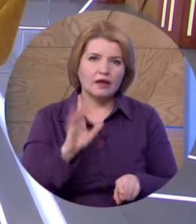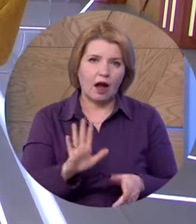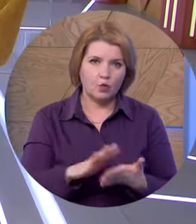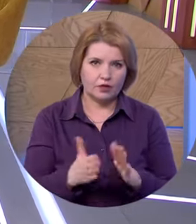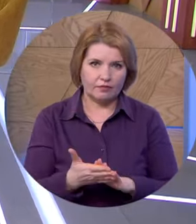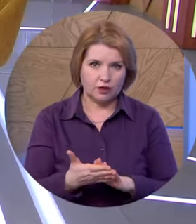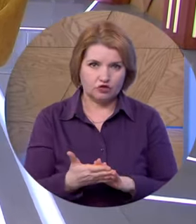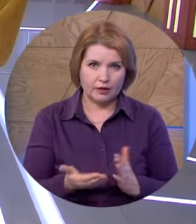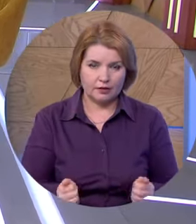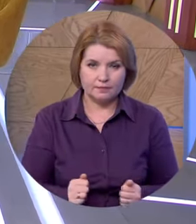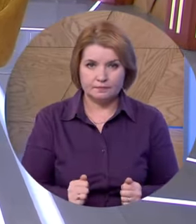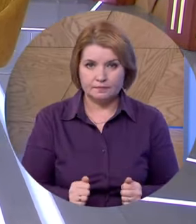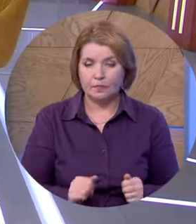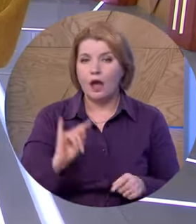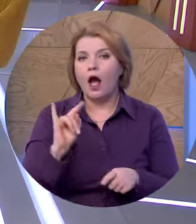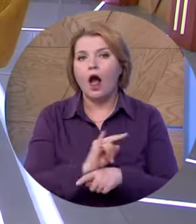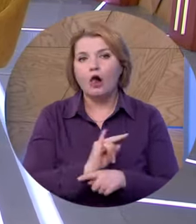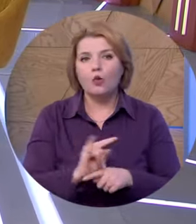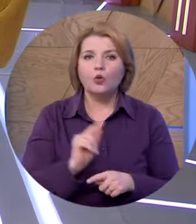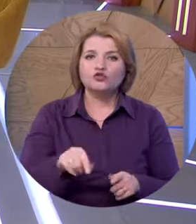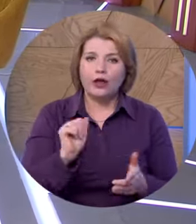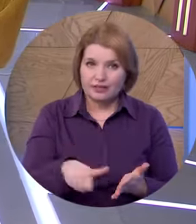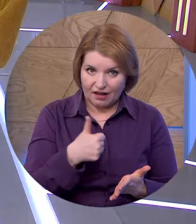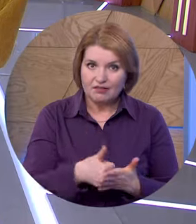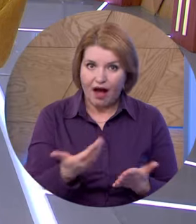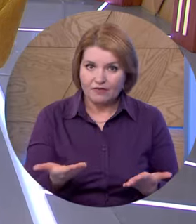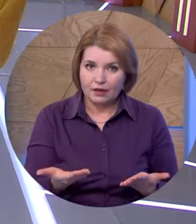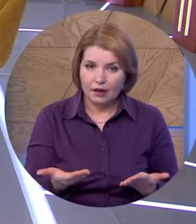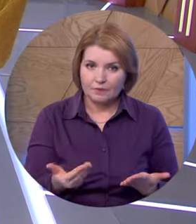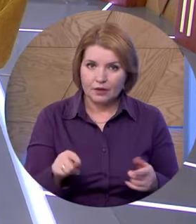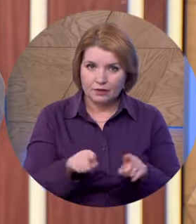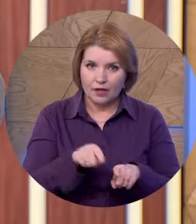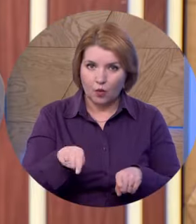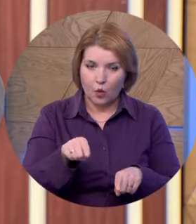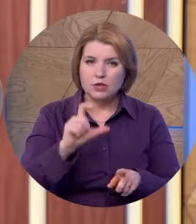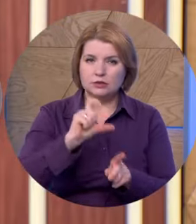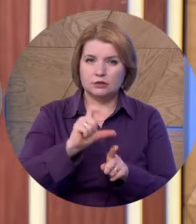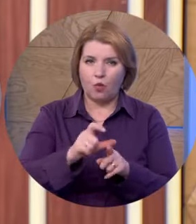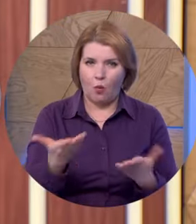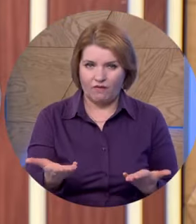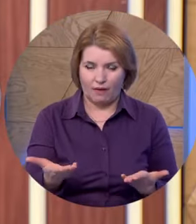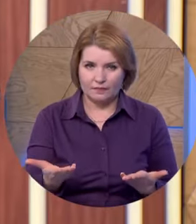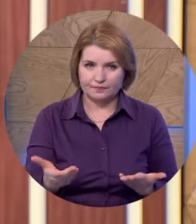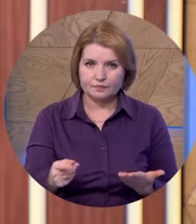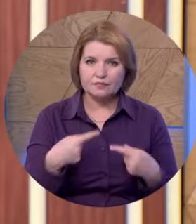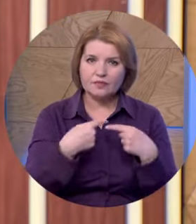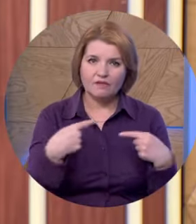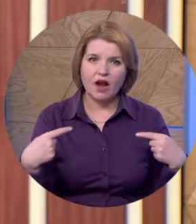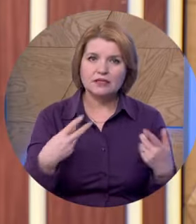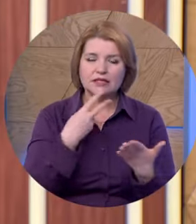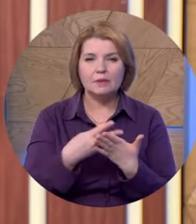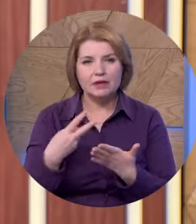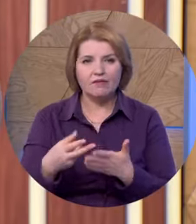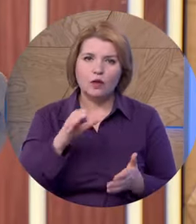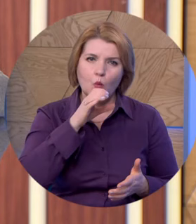отношениях. Ложь – это главный инструмент? Ну, ложь – это такое очень сильное слово в разной степени проявления. Может быть,